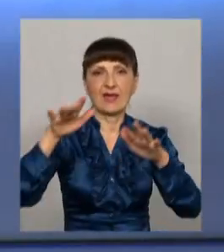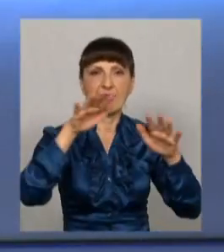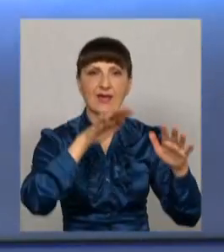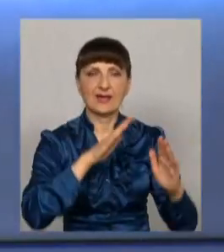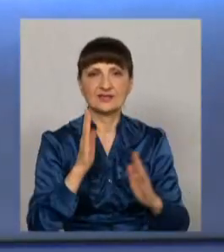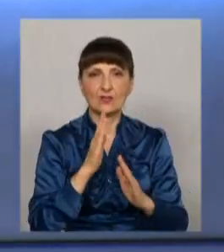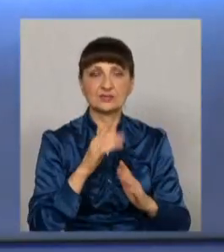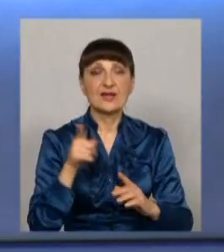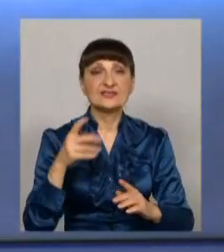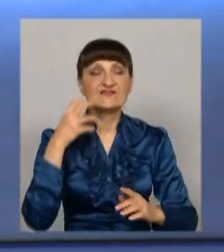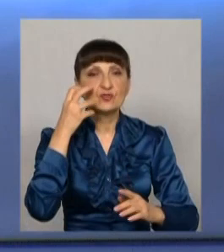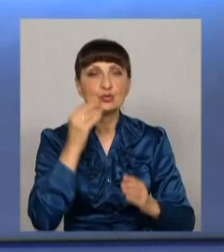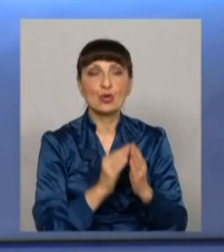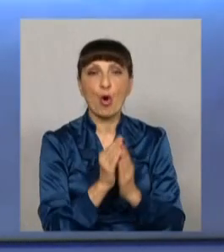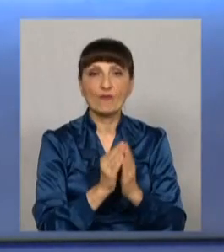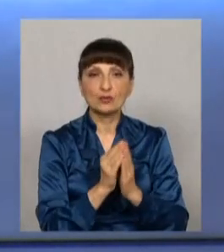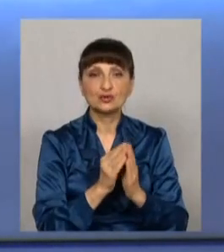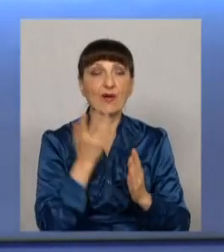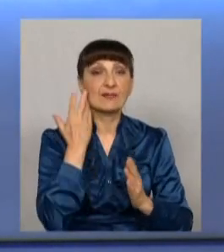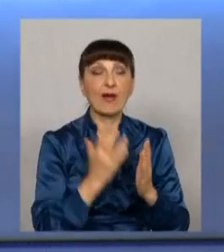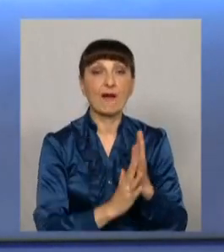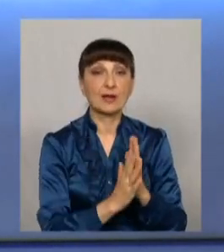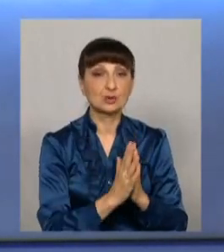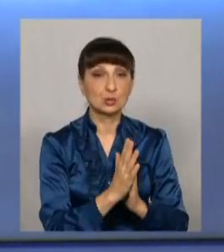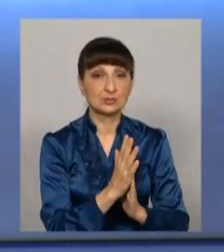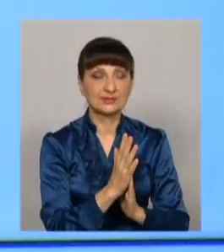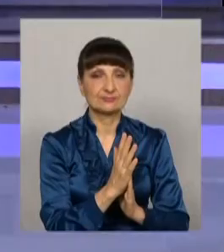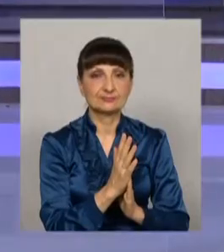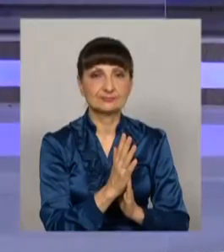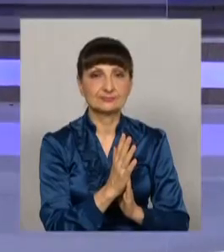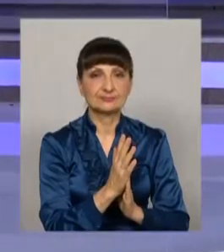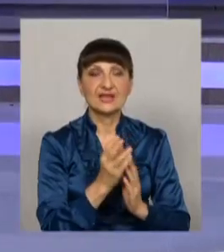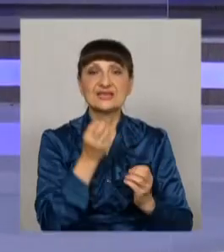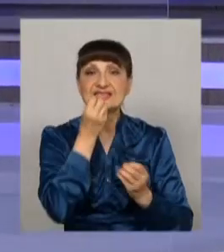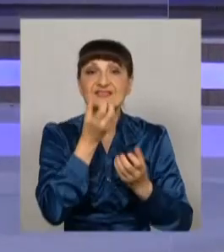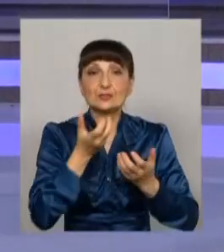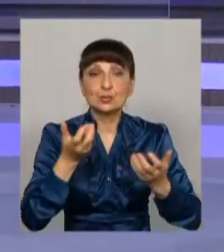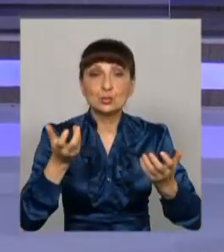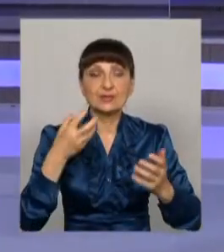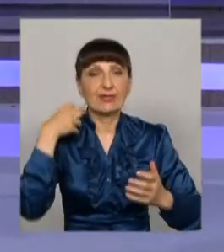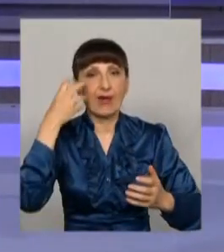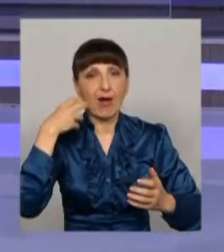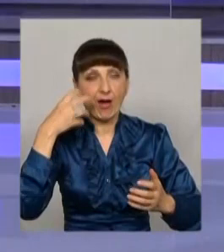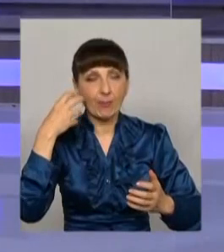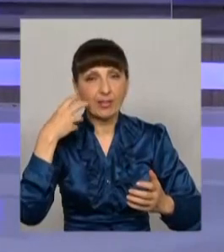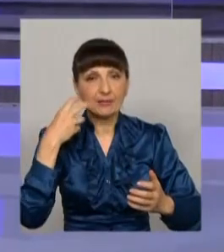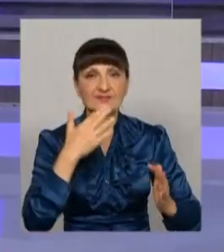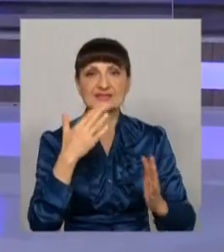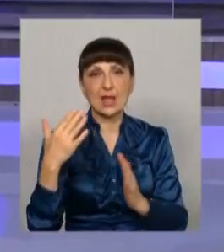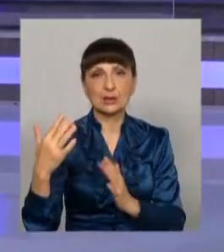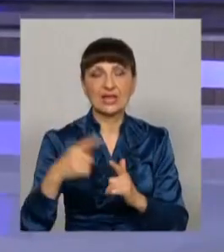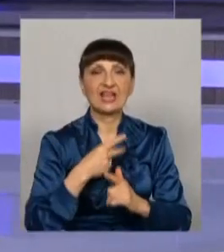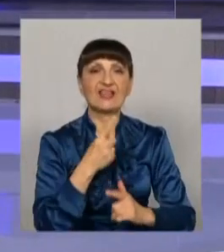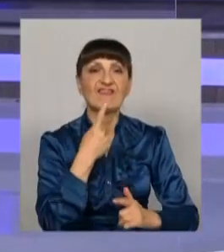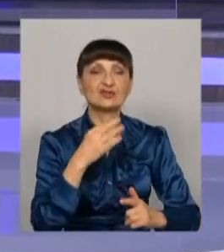те фрукты и овощи, когда растут, допустим, цветут яблоневые сады или